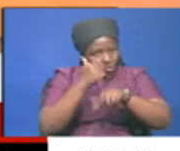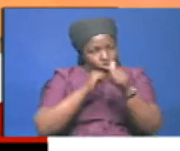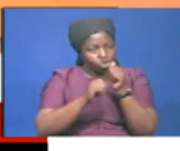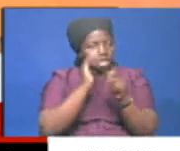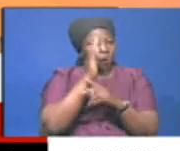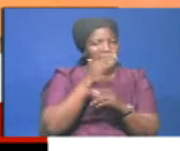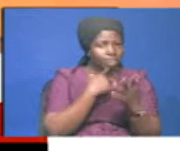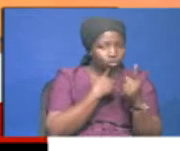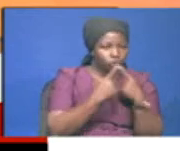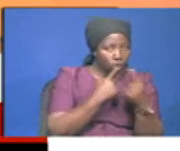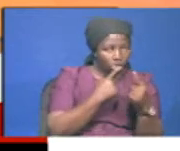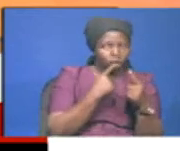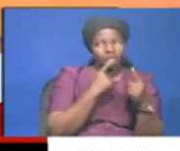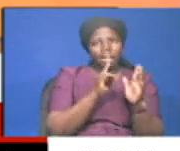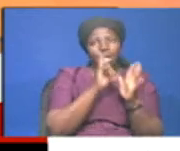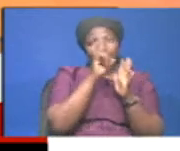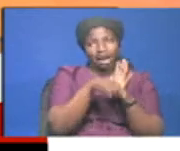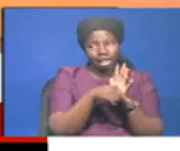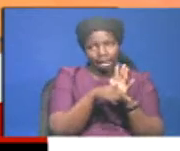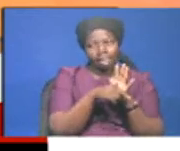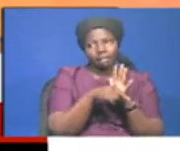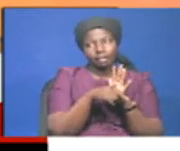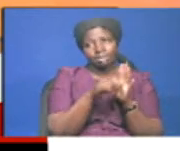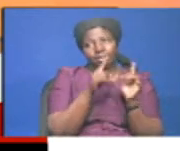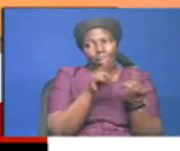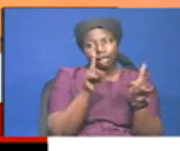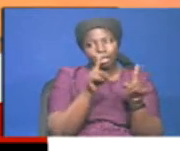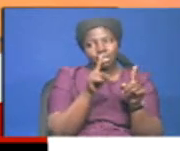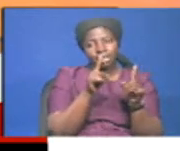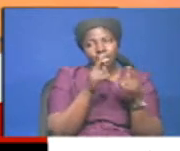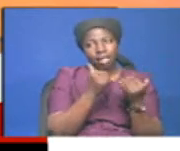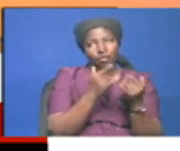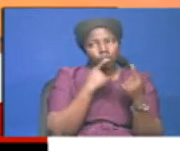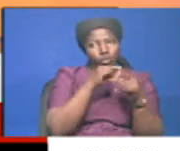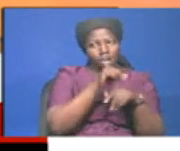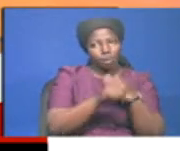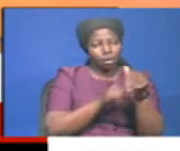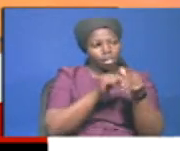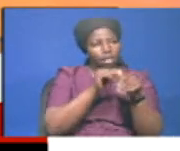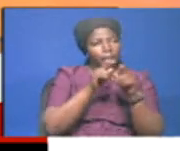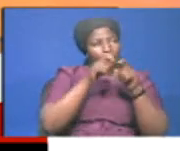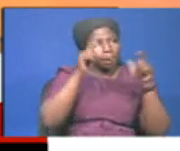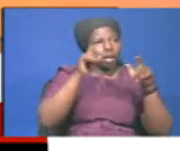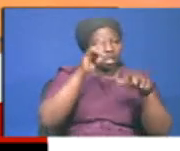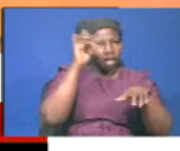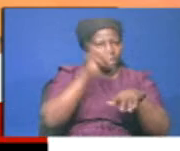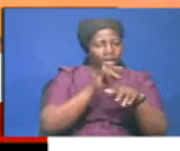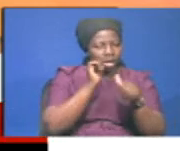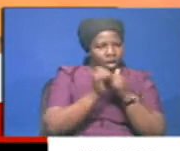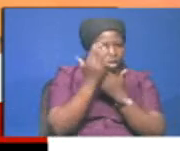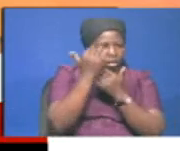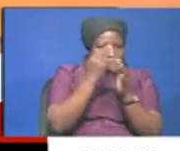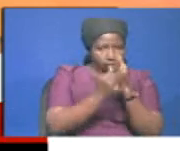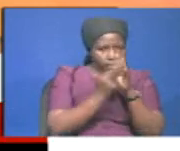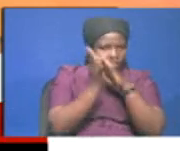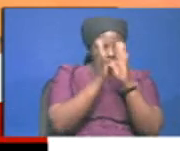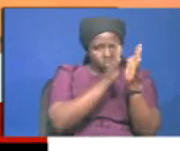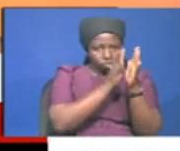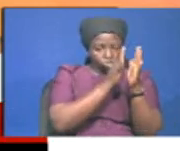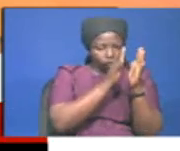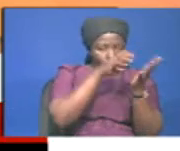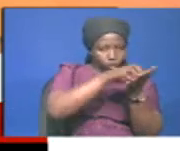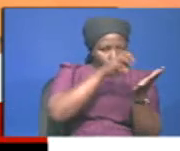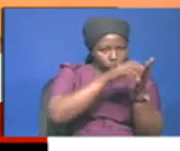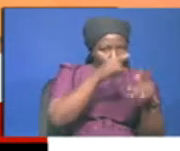kuhusiana nayo hapo baadaye kidogo. Lakini tuzungumze kuhusiana na athari kuu ambayo inatarajiwa ikiwa hali itazidi kuwa ni kama ile.